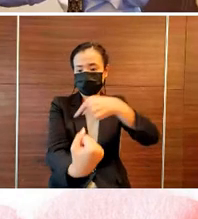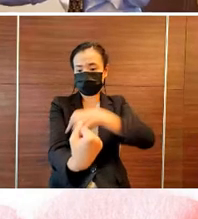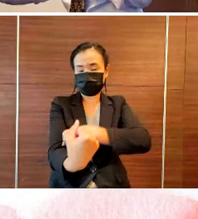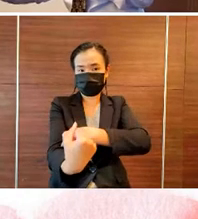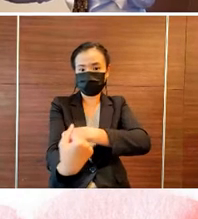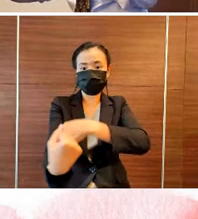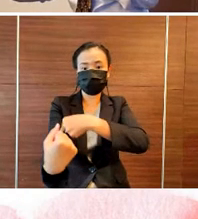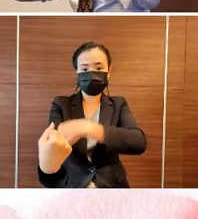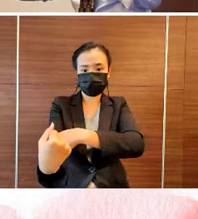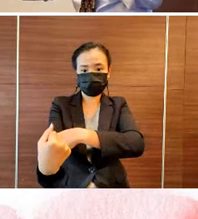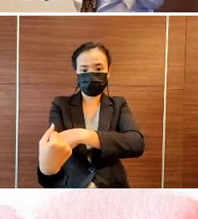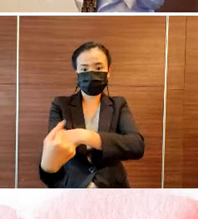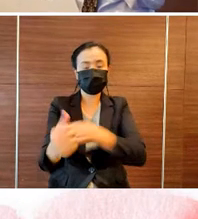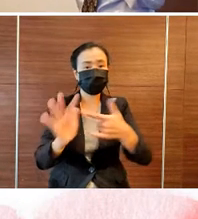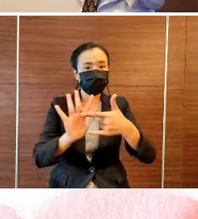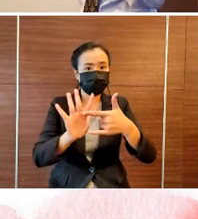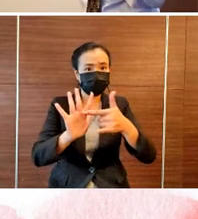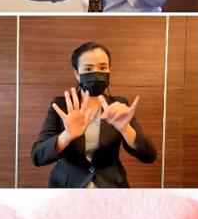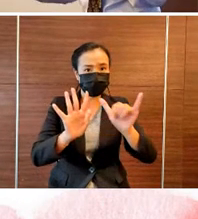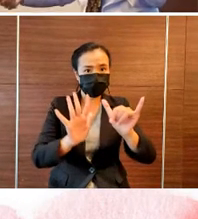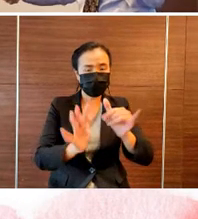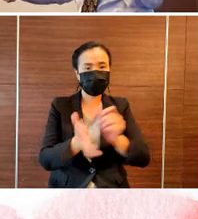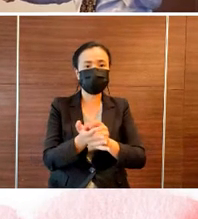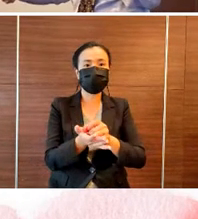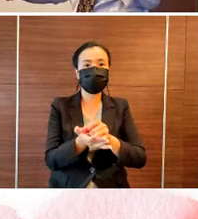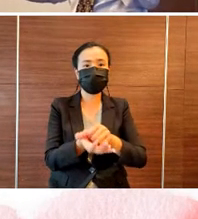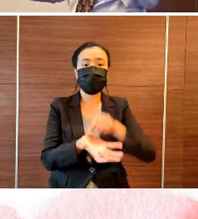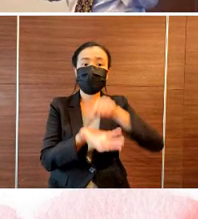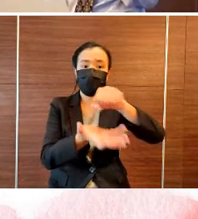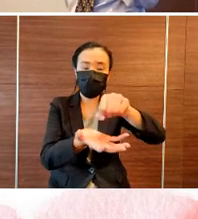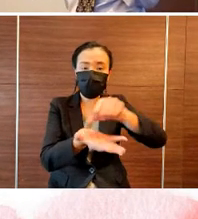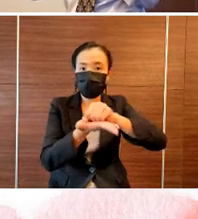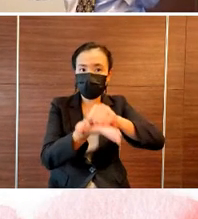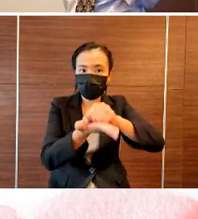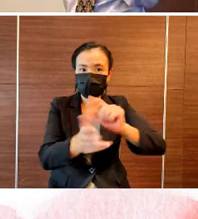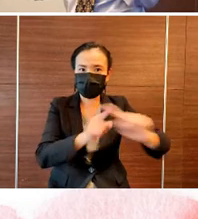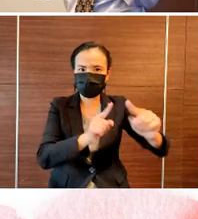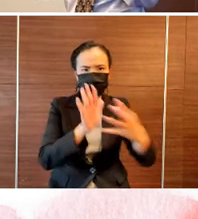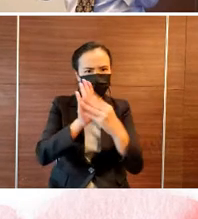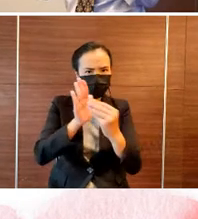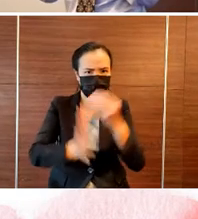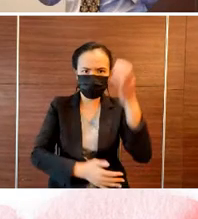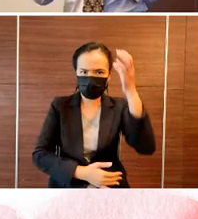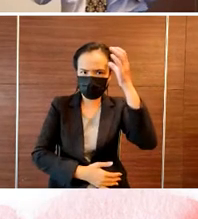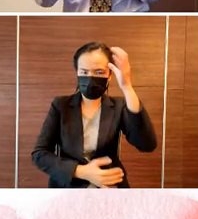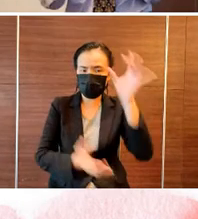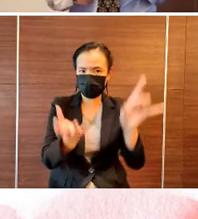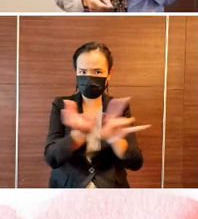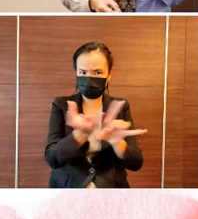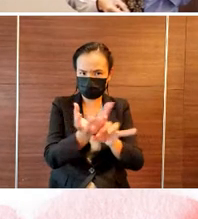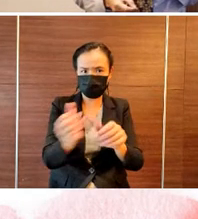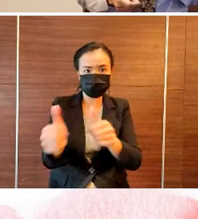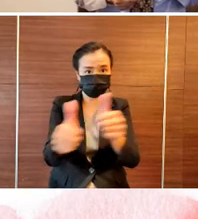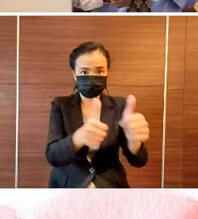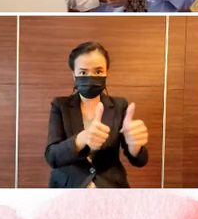เปรบนะจากการอบรมอย่างดีนะครับนะเพราะนั้นตรงนี้ต้องมีคุณภาพที่ดีสไลด์ถัด